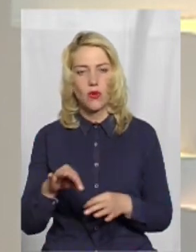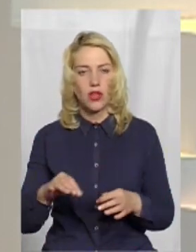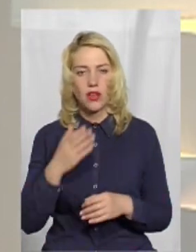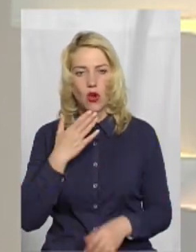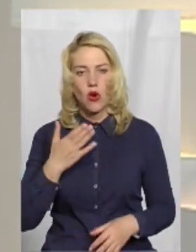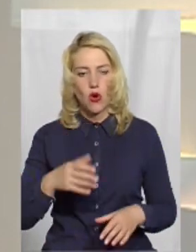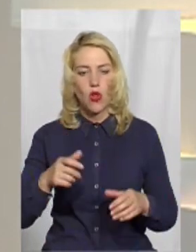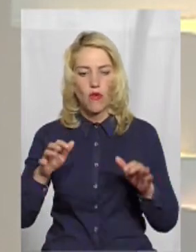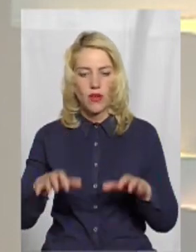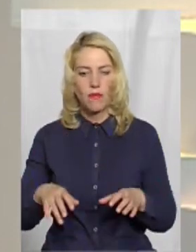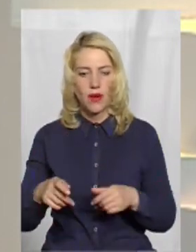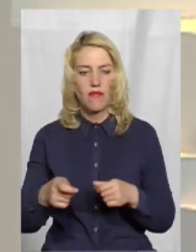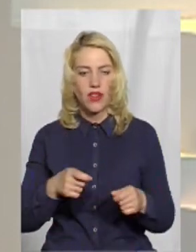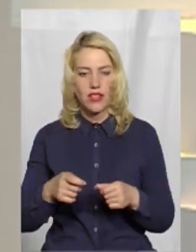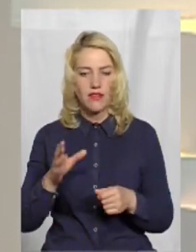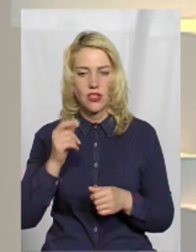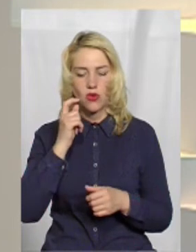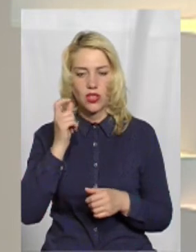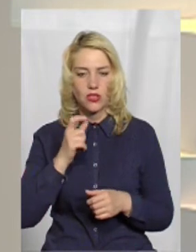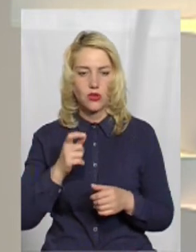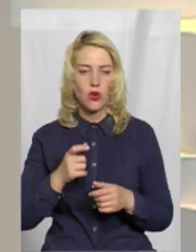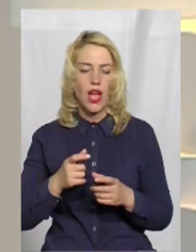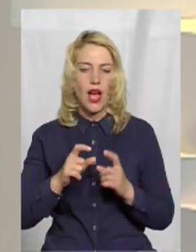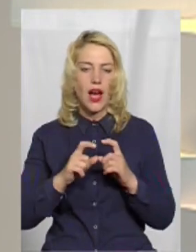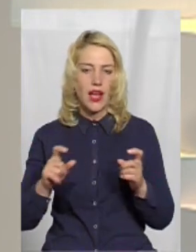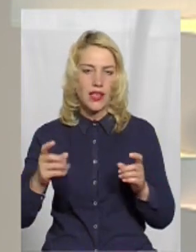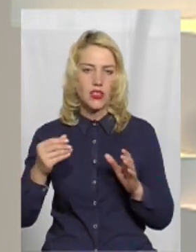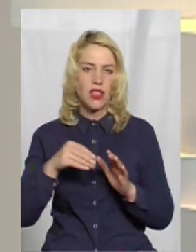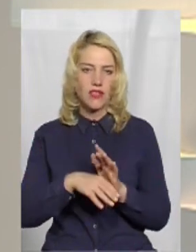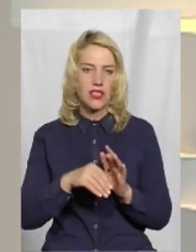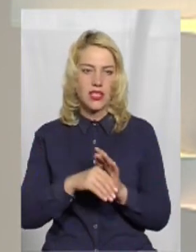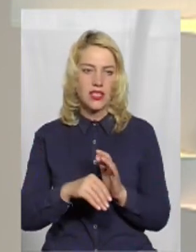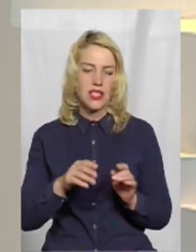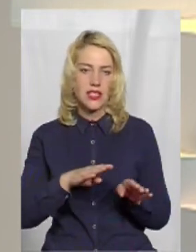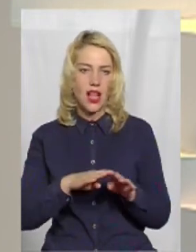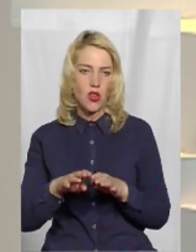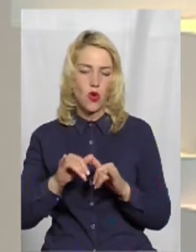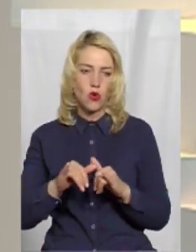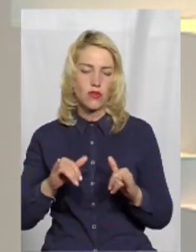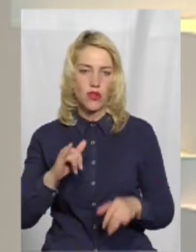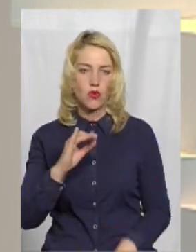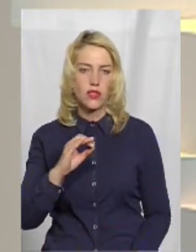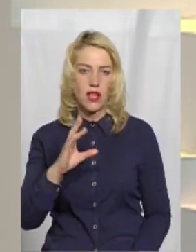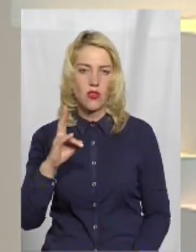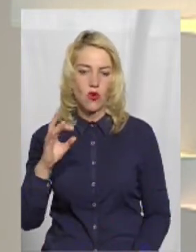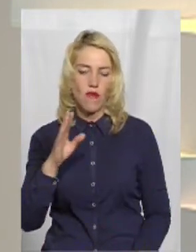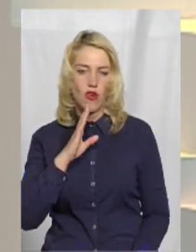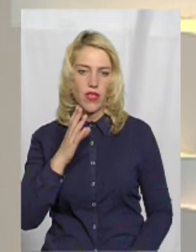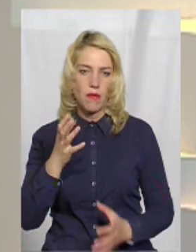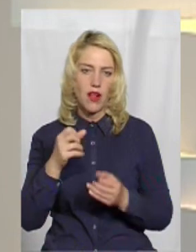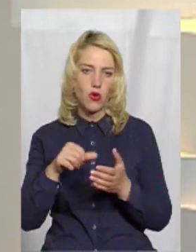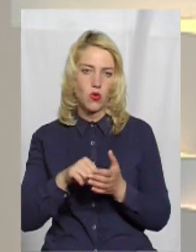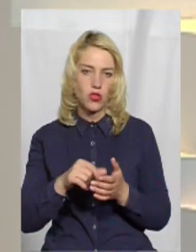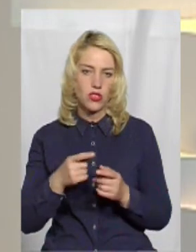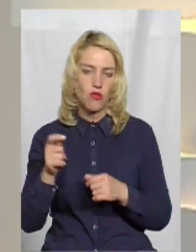коментарі голови правління Всеукраїнської агенції інвестицій та сталого розвитку Юлії Усенко. Вона також брала участь у